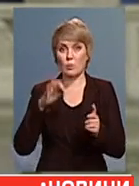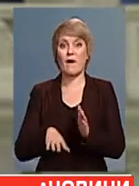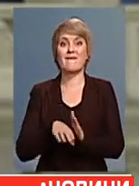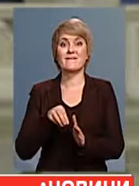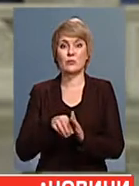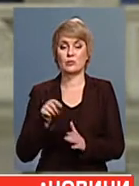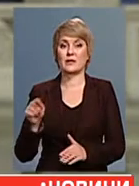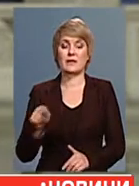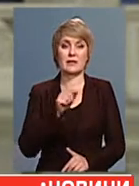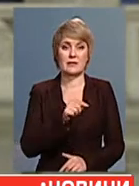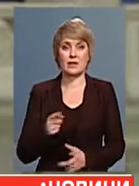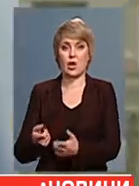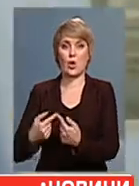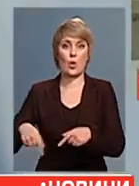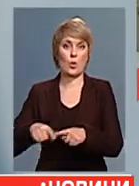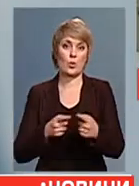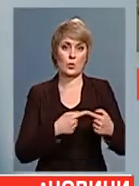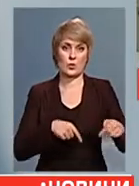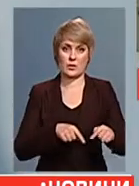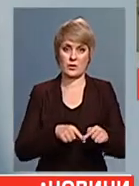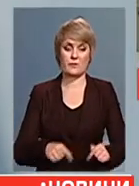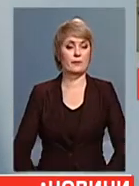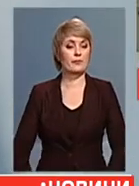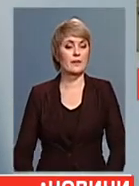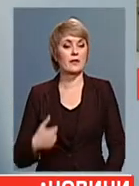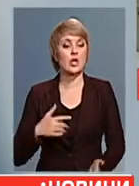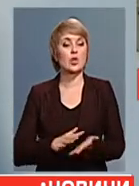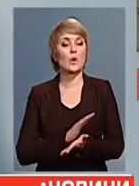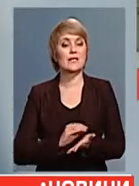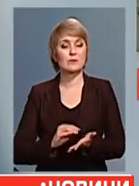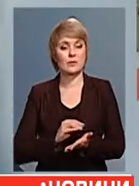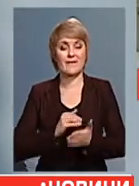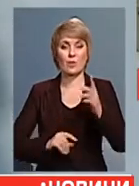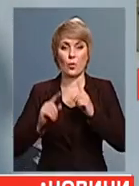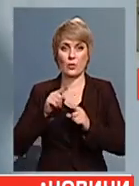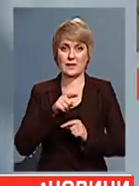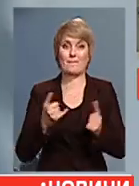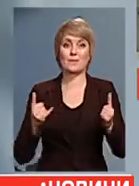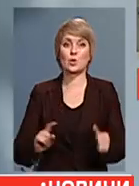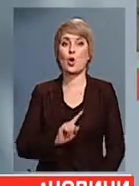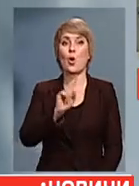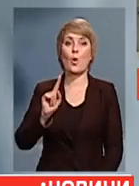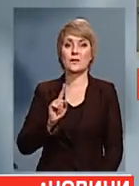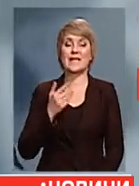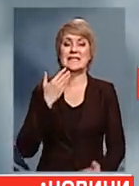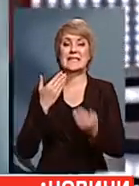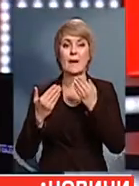тих округах. Марина Ансіфорова з Верховної Ради. Там сьогодні була година запитань до нового уряду.